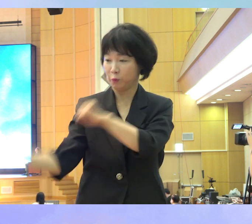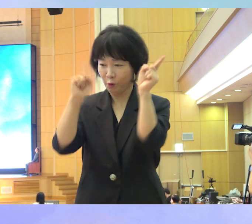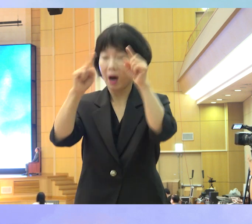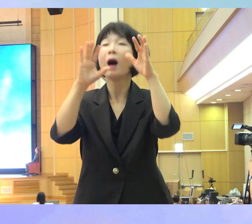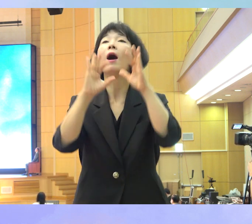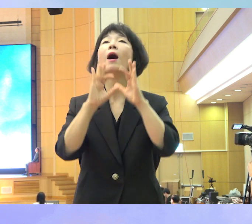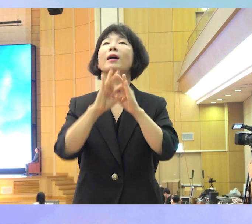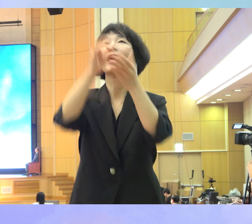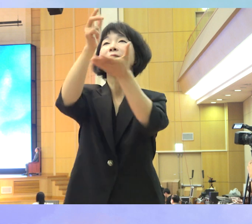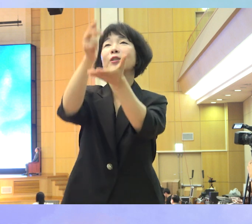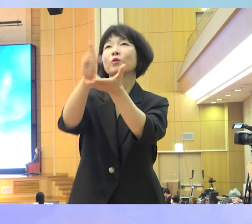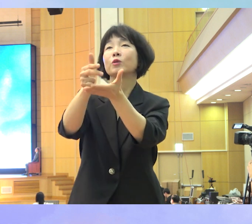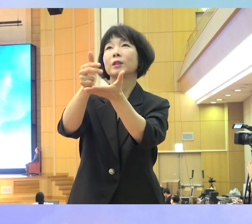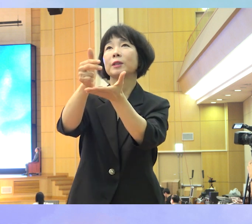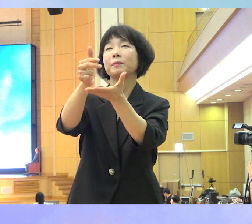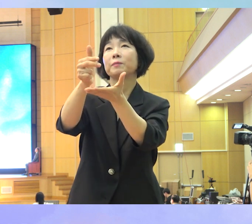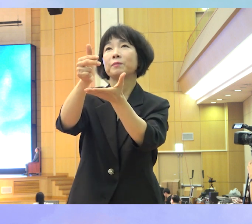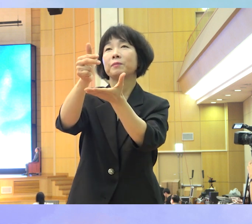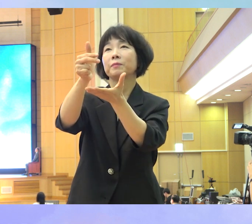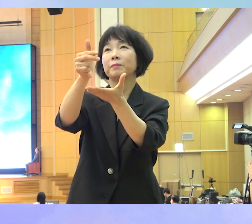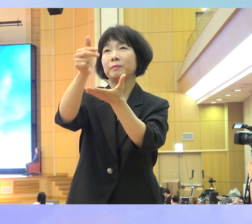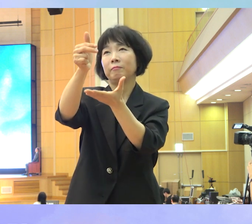부활의 주